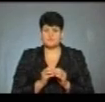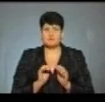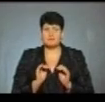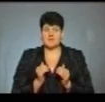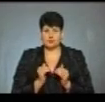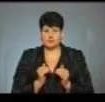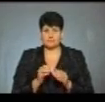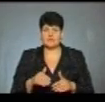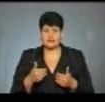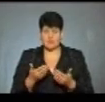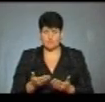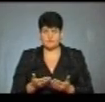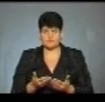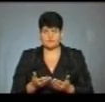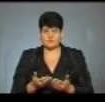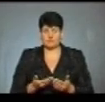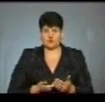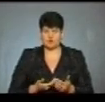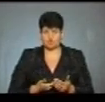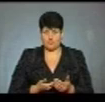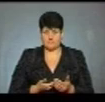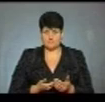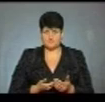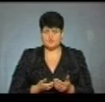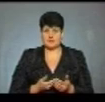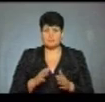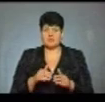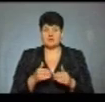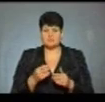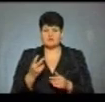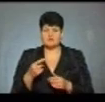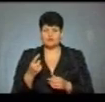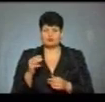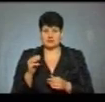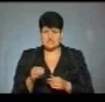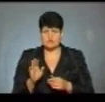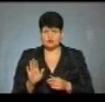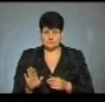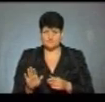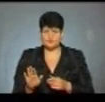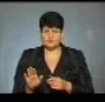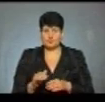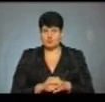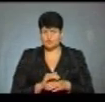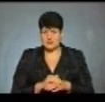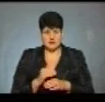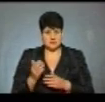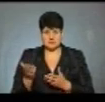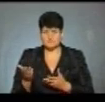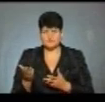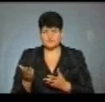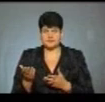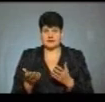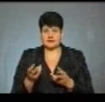10 мінімумів ми даємо прожиткових. Тобто ми віддаємо 21 там, тисячу, будь ласка,